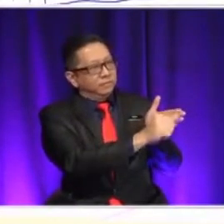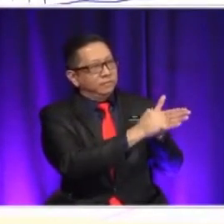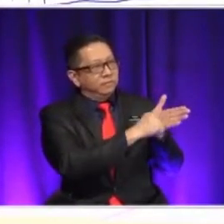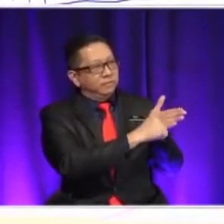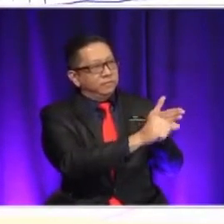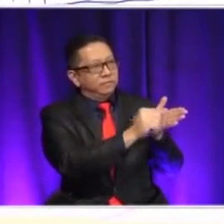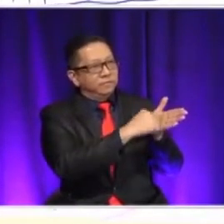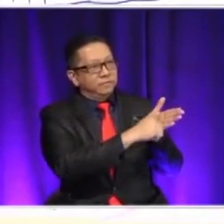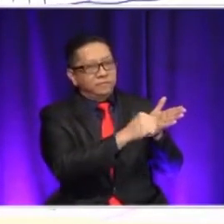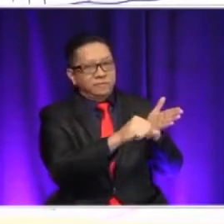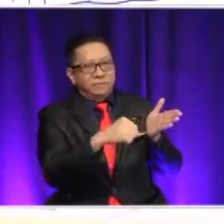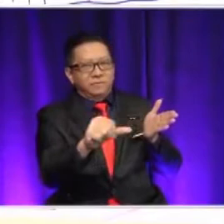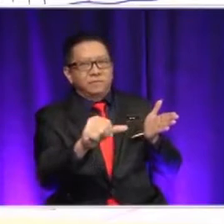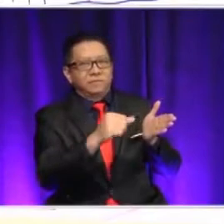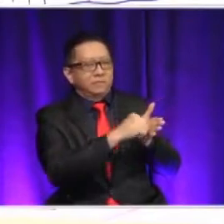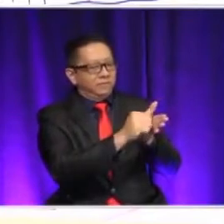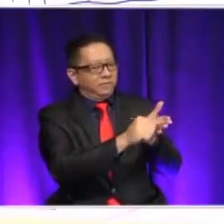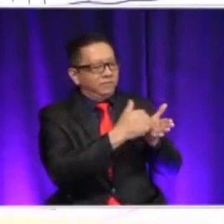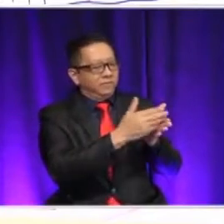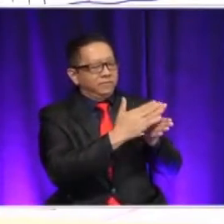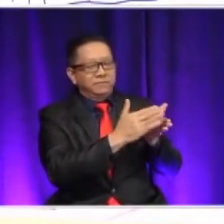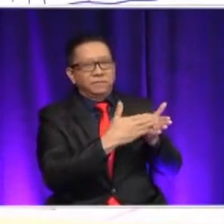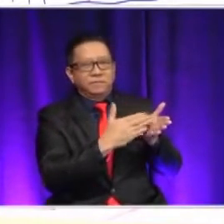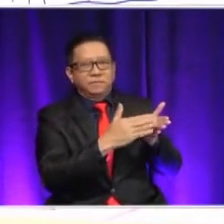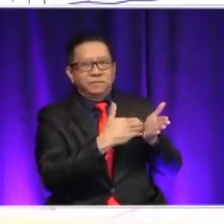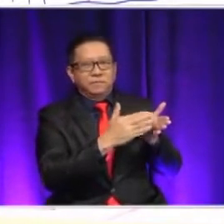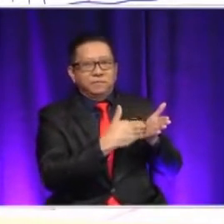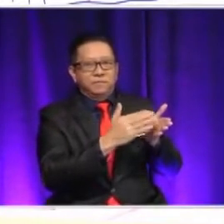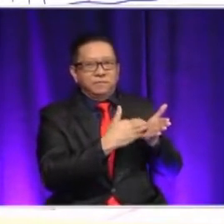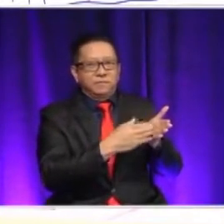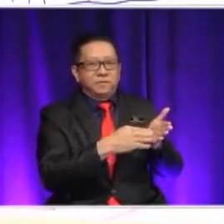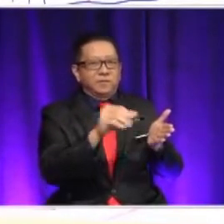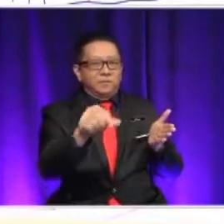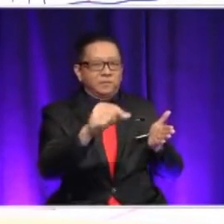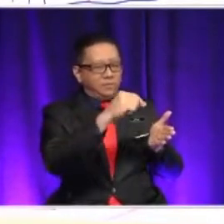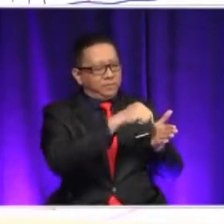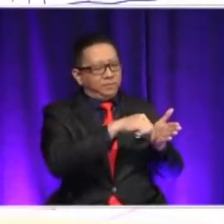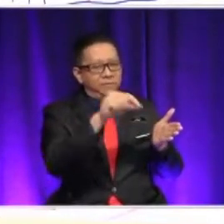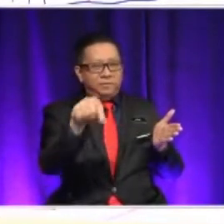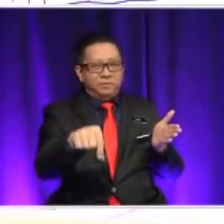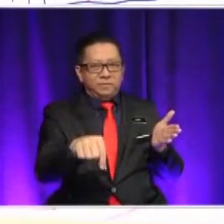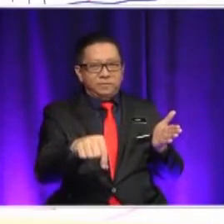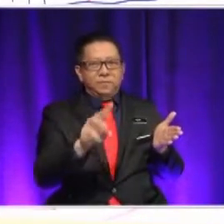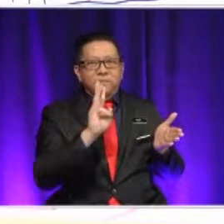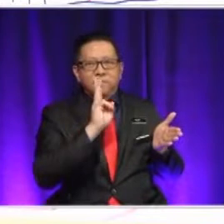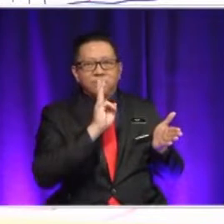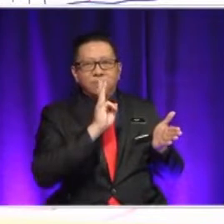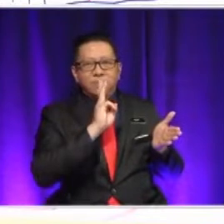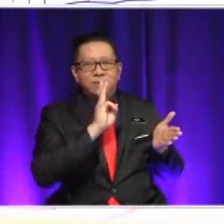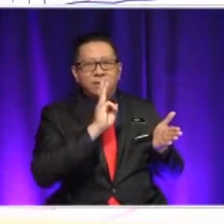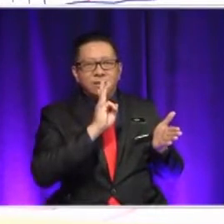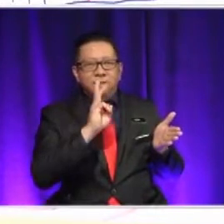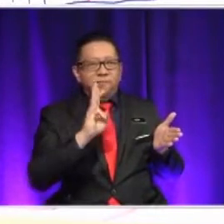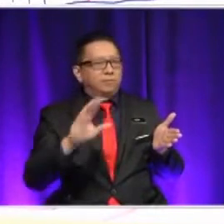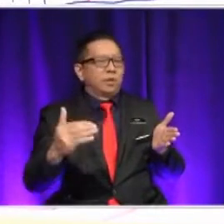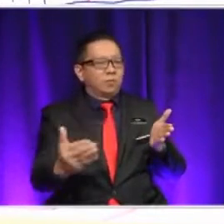gubes saja dicoba Dagadu Jogja ok-jek Hello kemasan tadi jangan terus